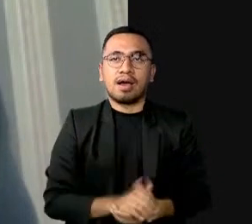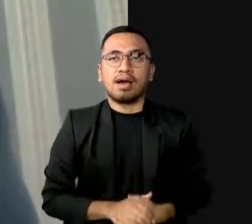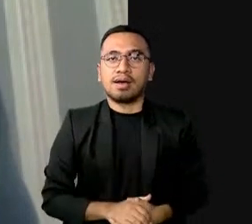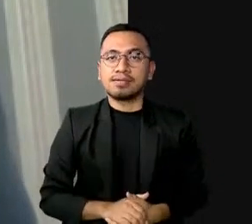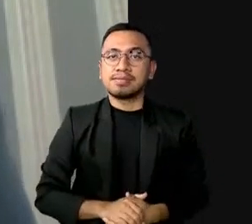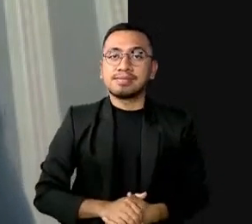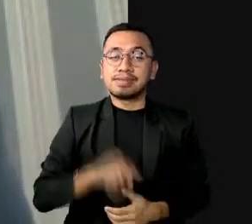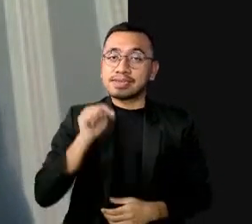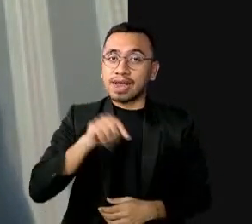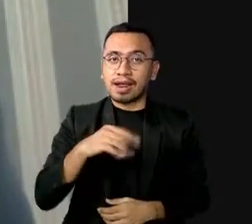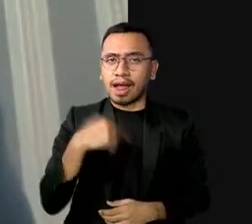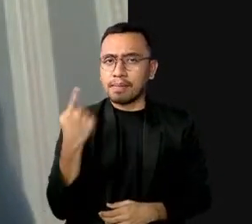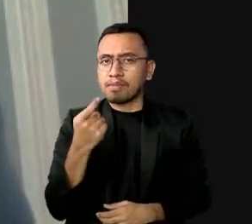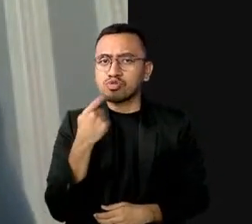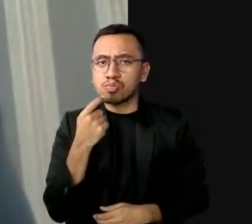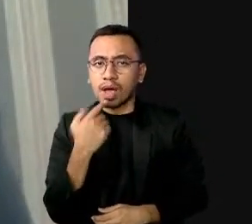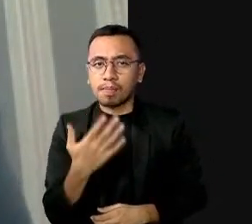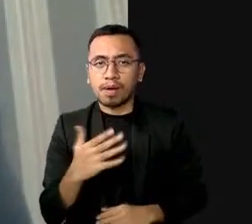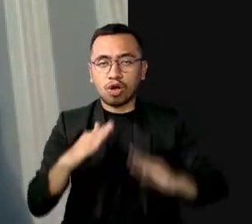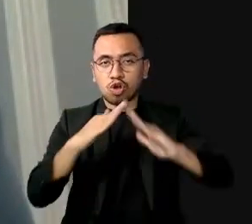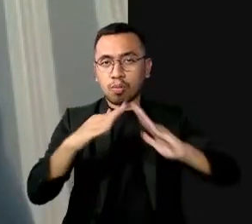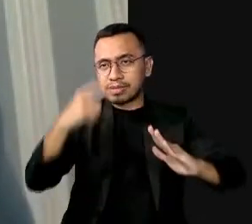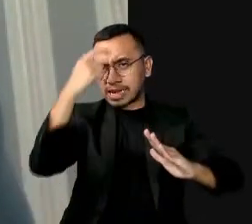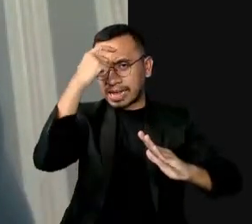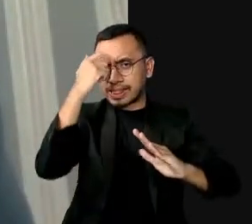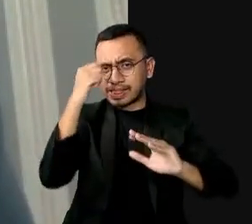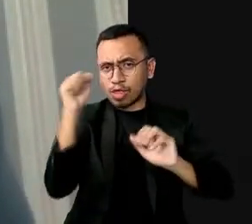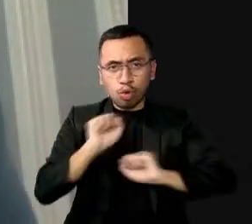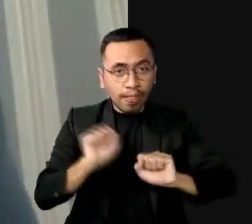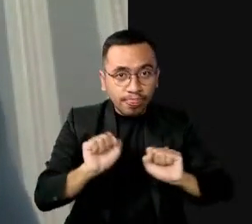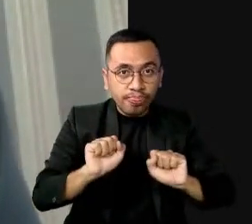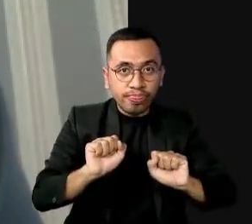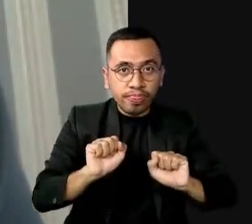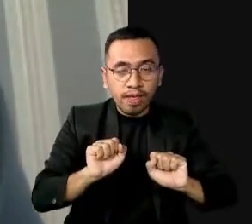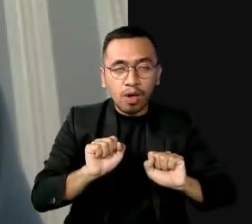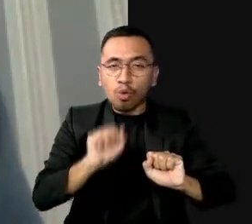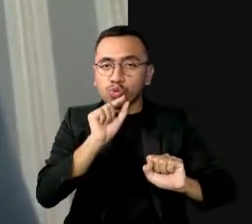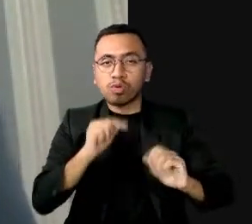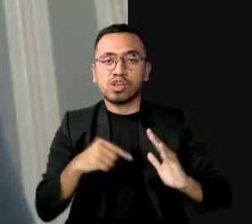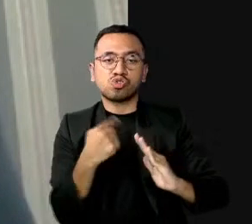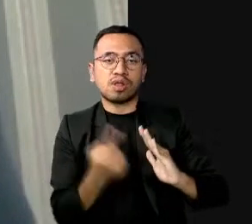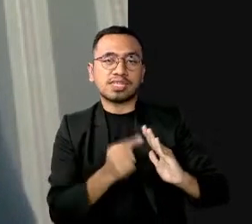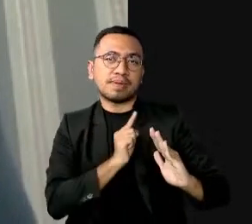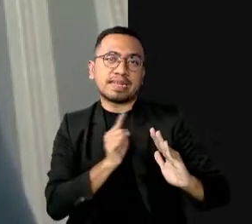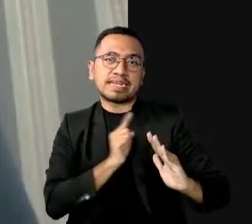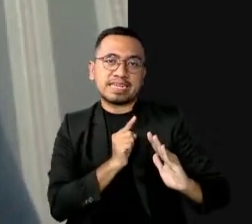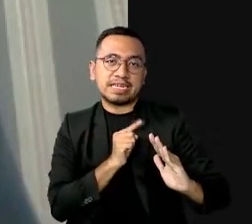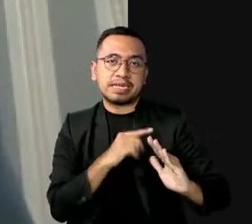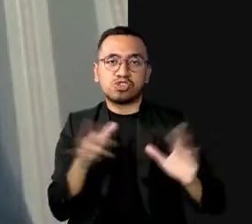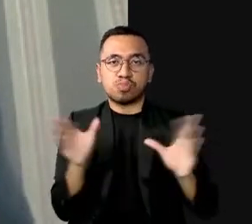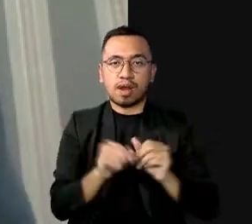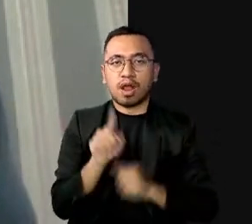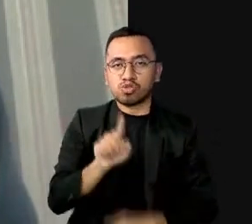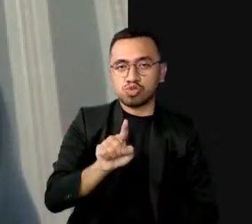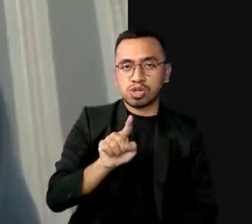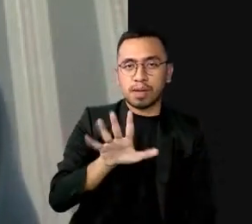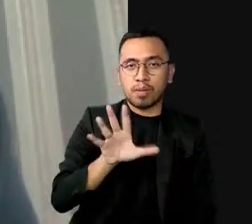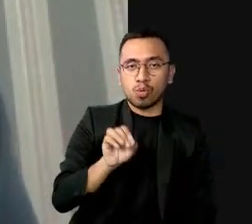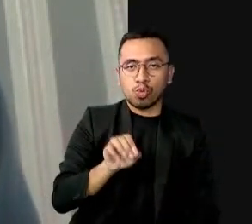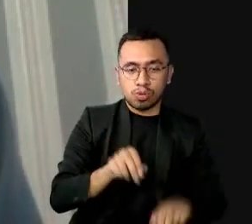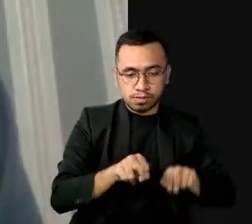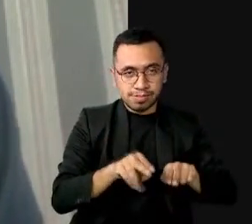dijajaki untuk Rumah Sakit darurat ataupun nabi untuk Isman juga itu dengan kapal 150